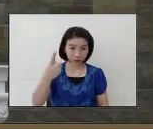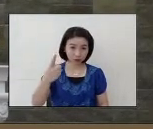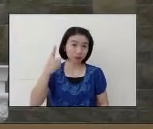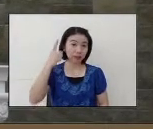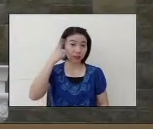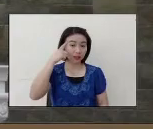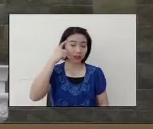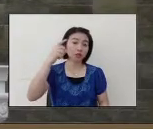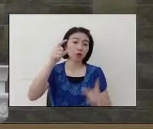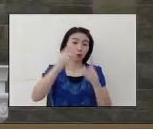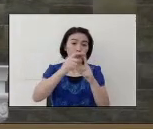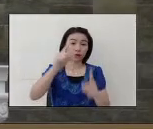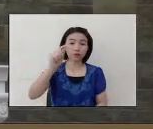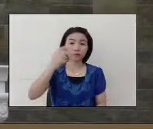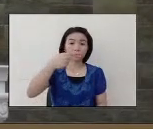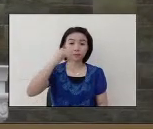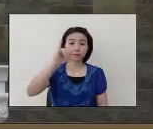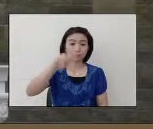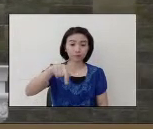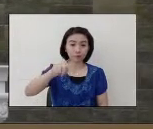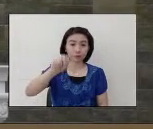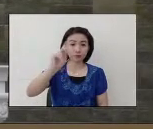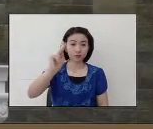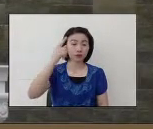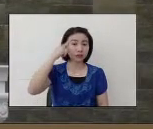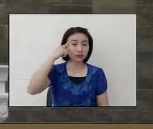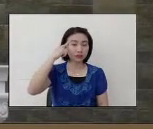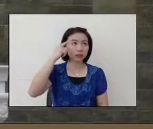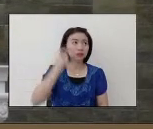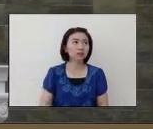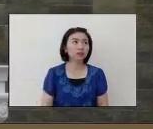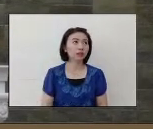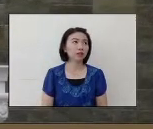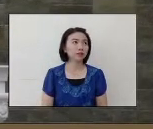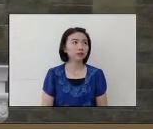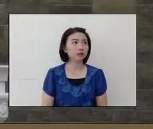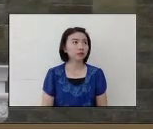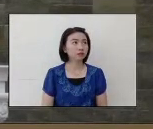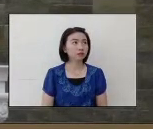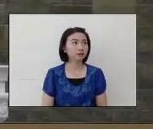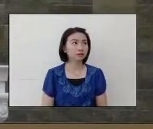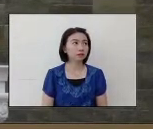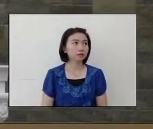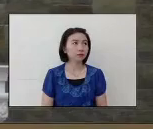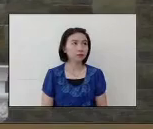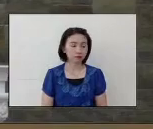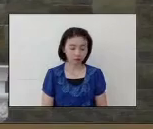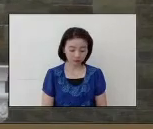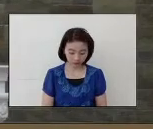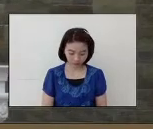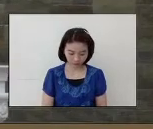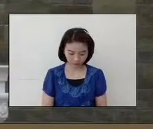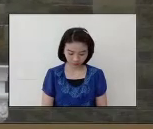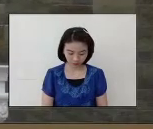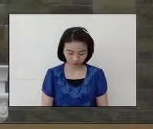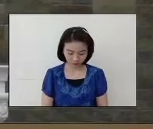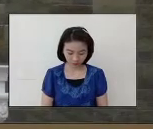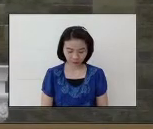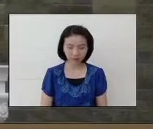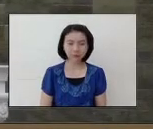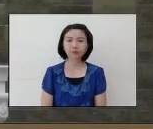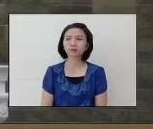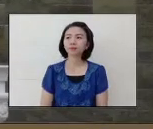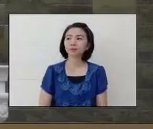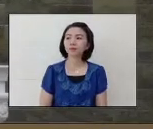sa inyo, mga kapatid. Okay? And we'll try to study the Bible. Okay? All right. Alam niyo mga kapatid, let me pause